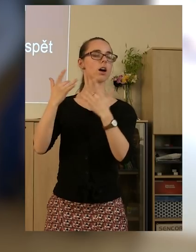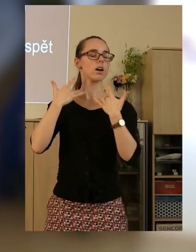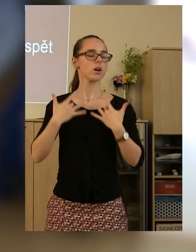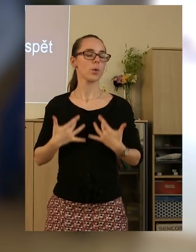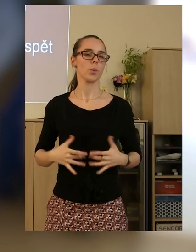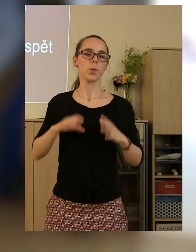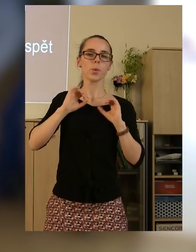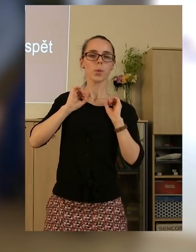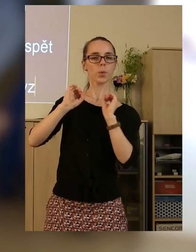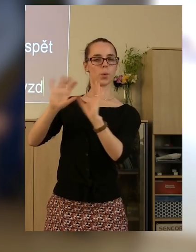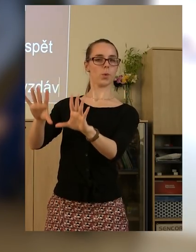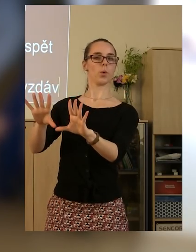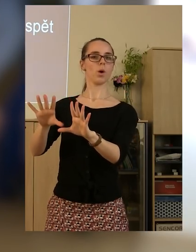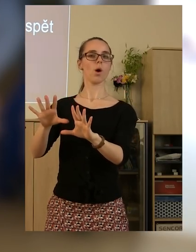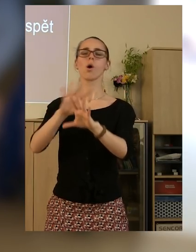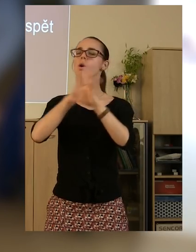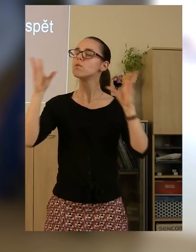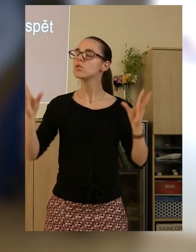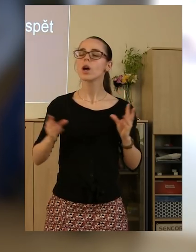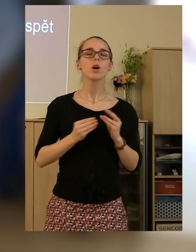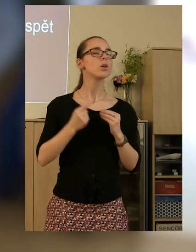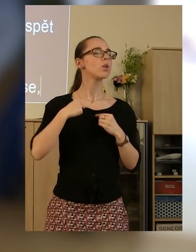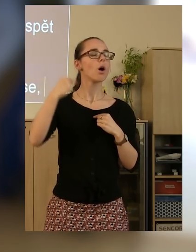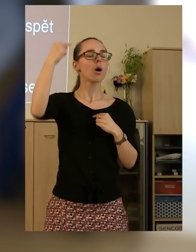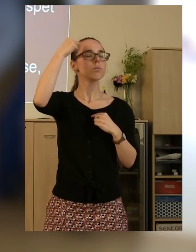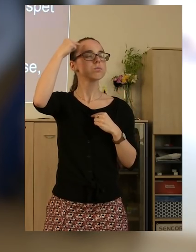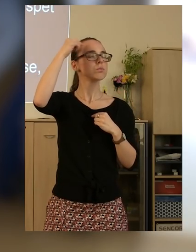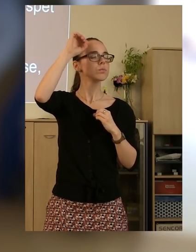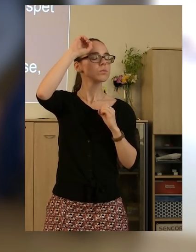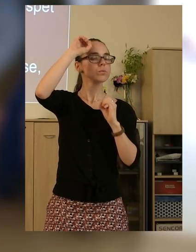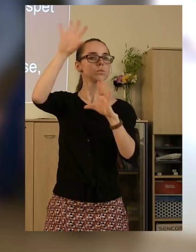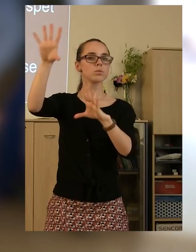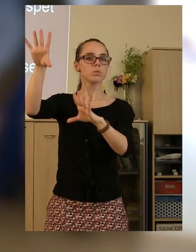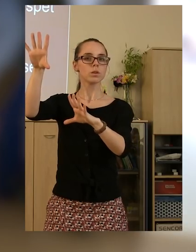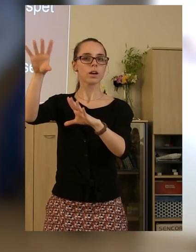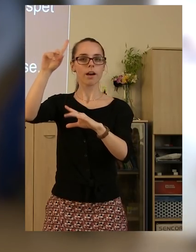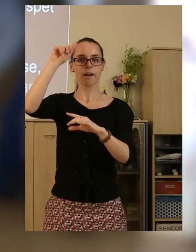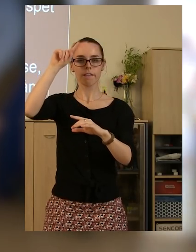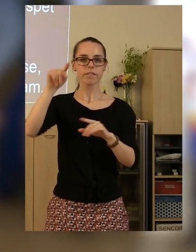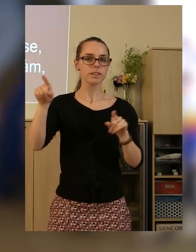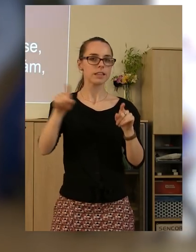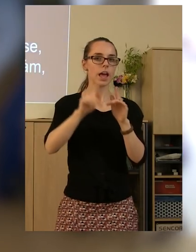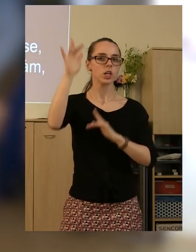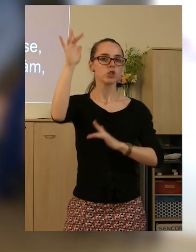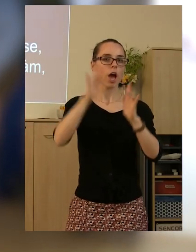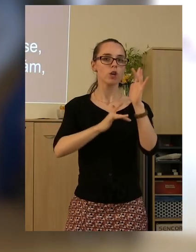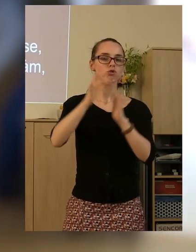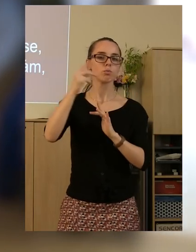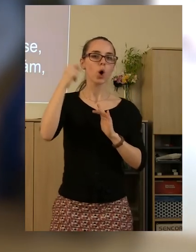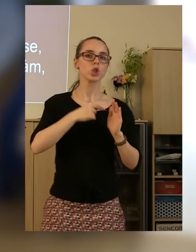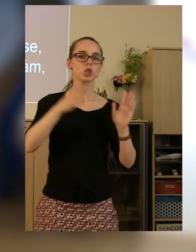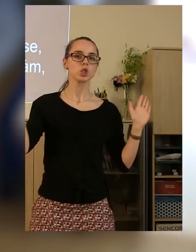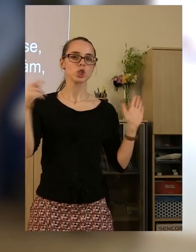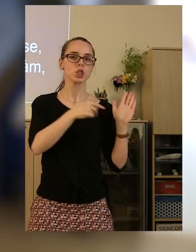prostě odevzdávám všechno, co mám, odevzdávám všechno, co si uvědomuji, asi tak, jak to řekl Ježíš na kříži. Dokonáno